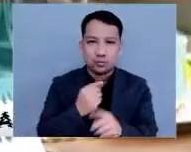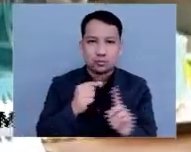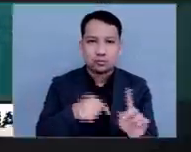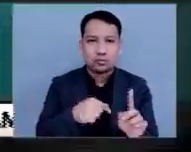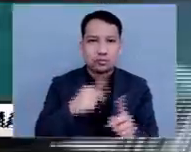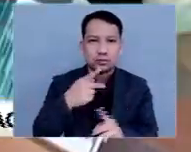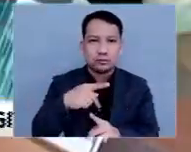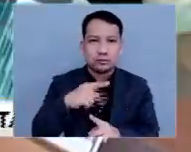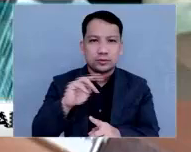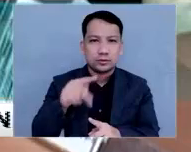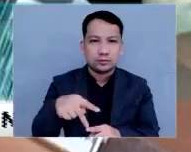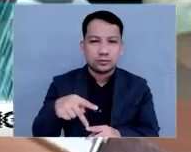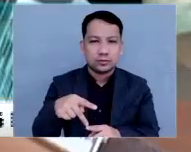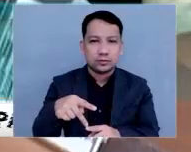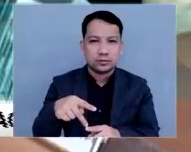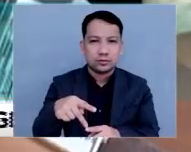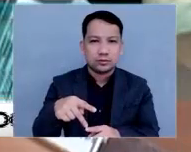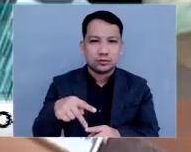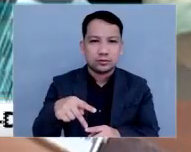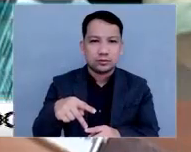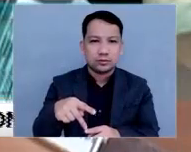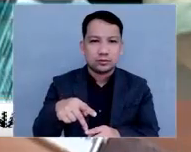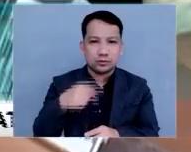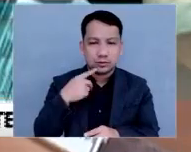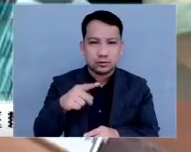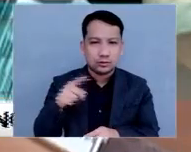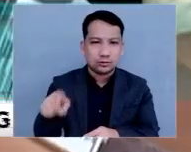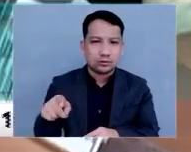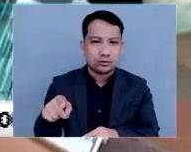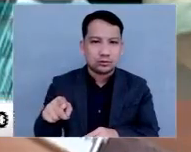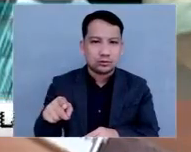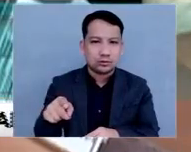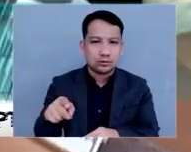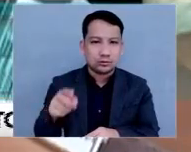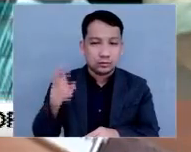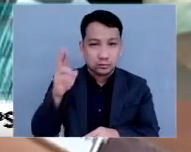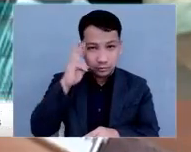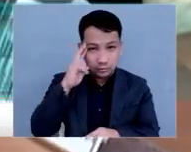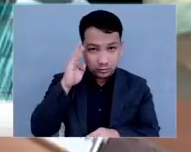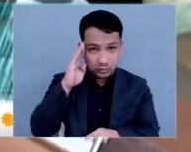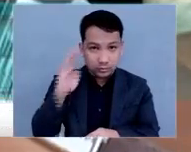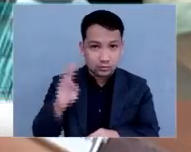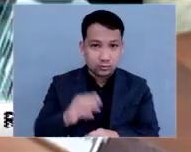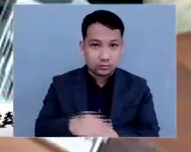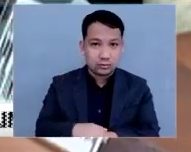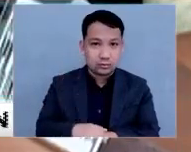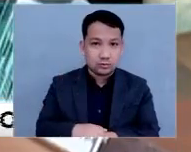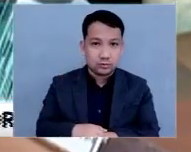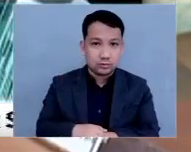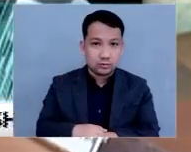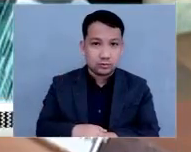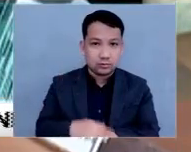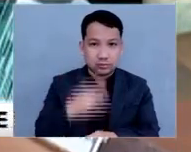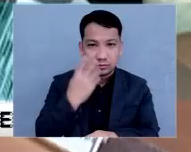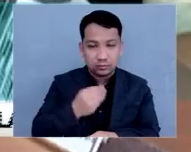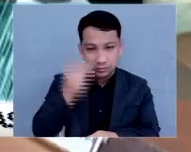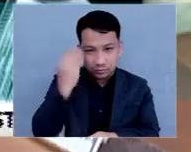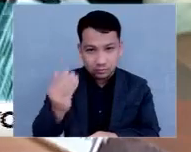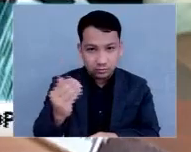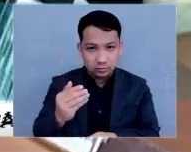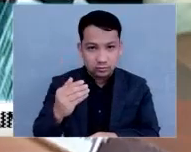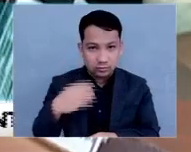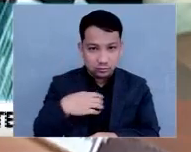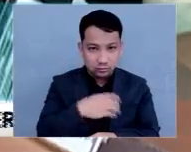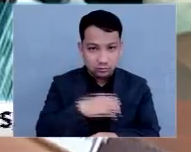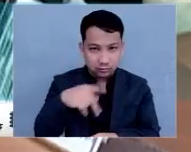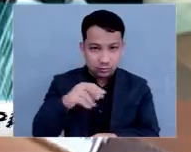tinutukoy niya pero ag PP Ral Pwede bang malaman kung sino itong for PNP